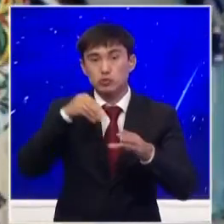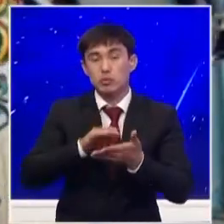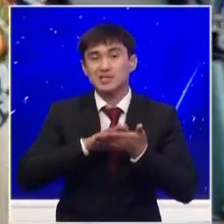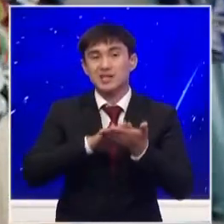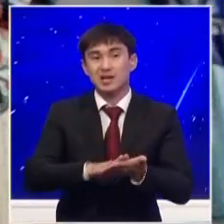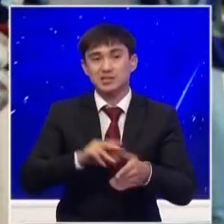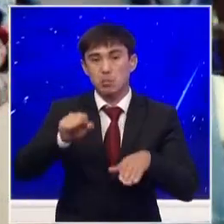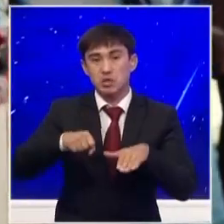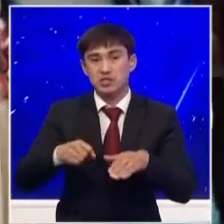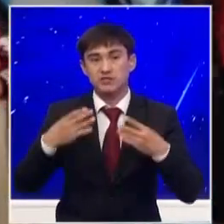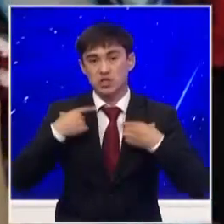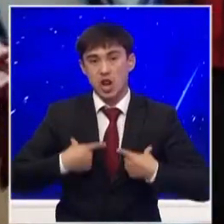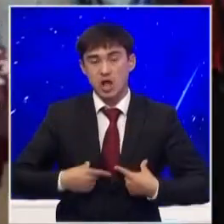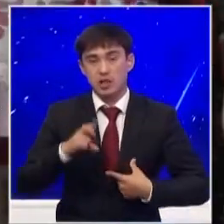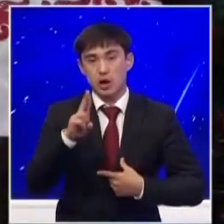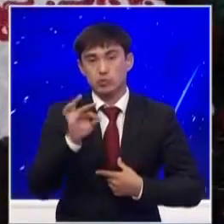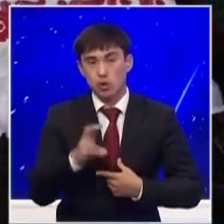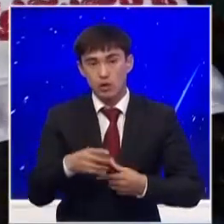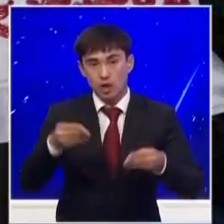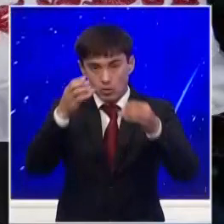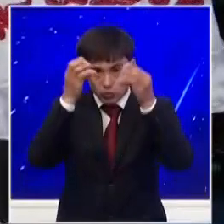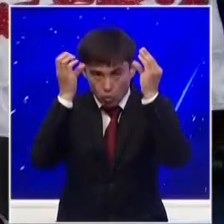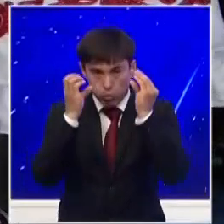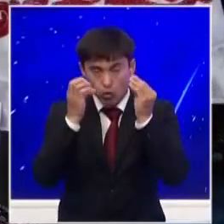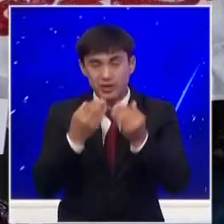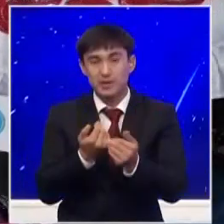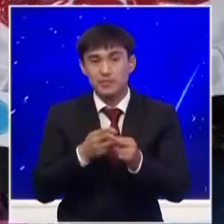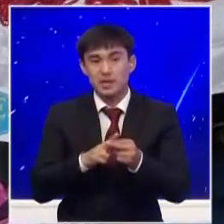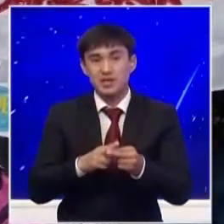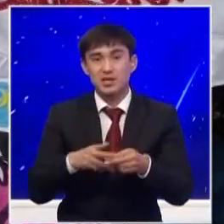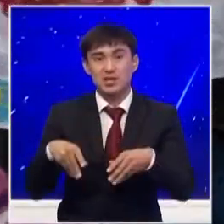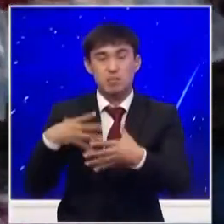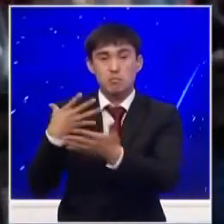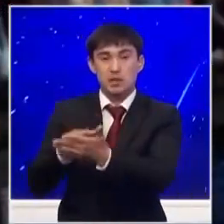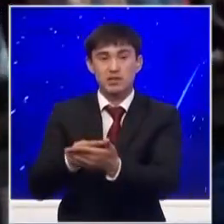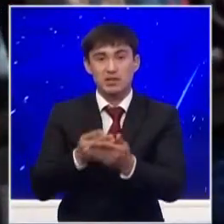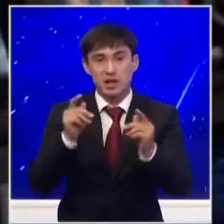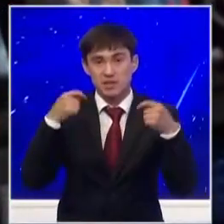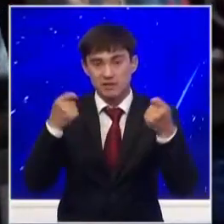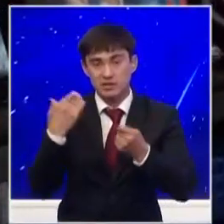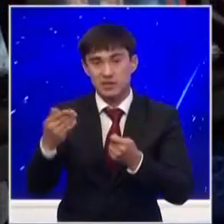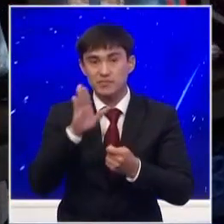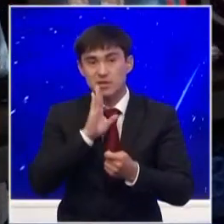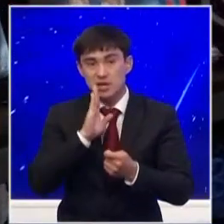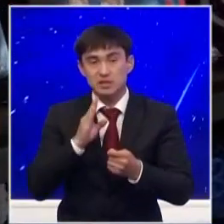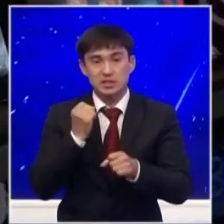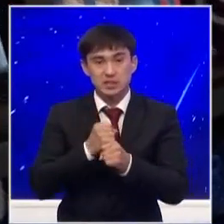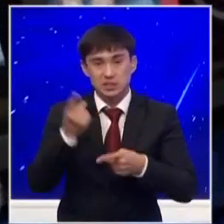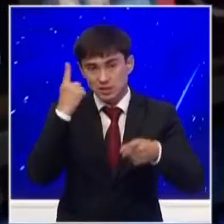заказы на пошив жилеток, камзолов, головных уборов и приданного для невесты. Все дизайны разрабатываются и